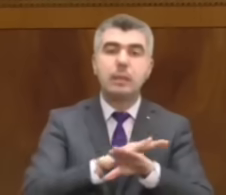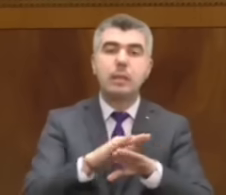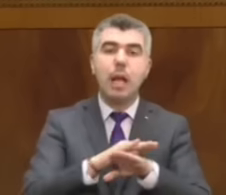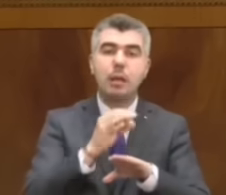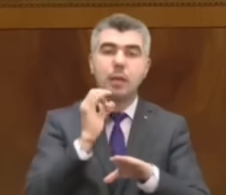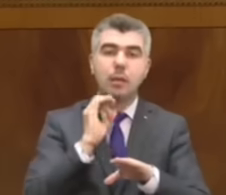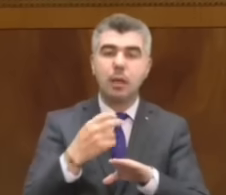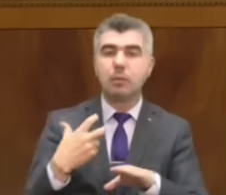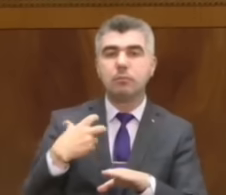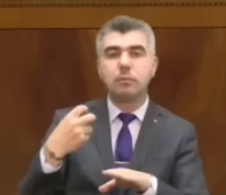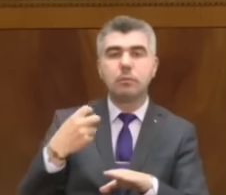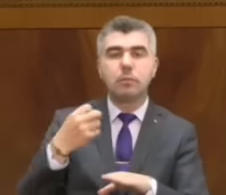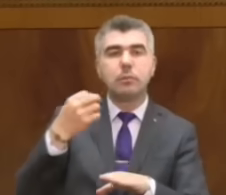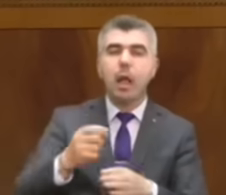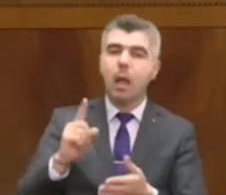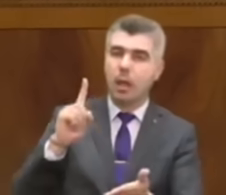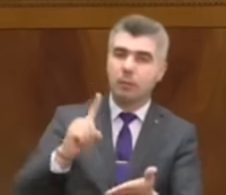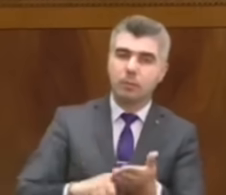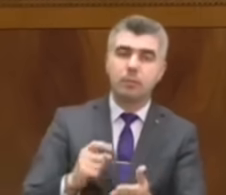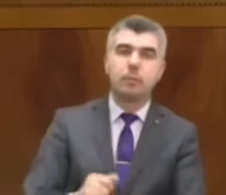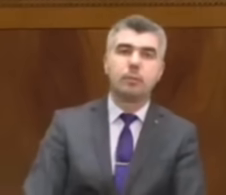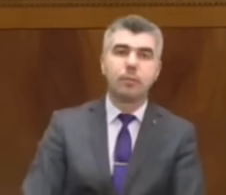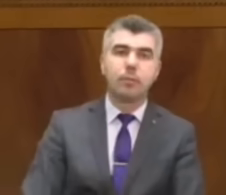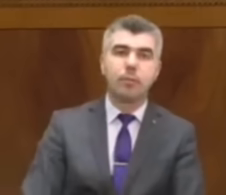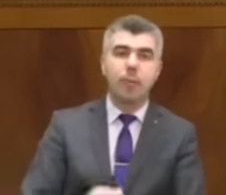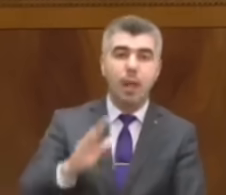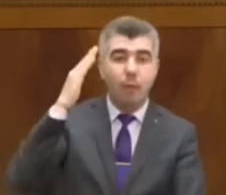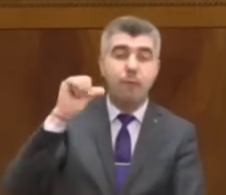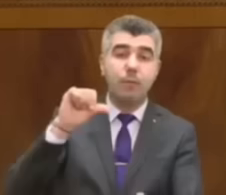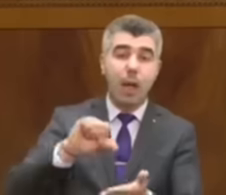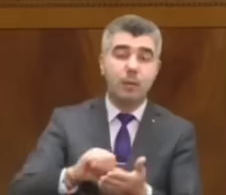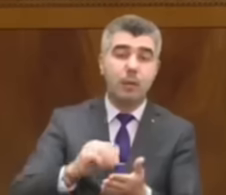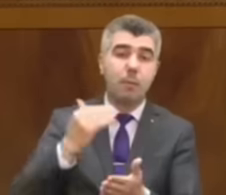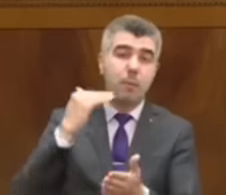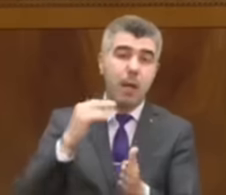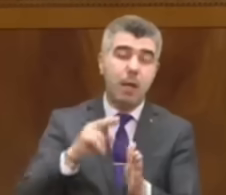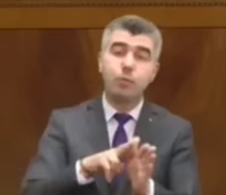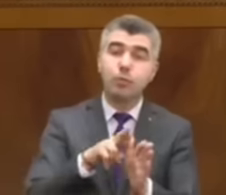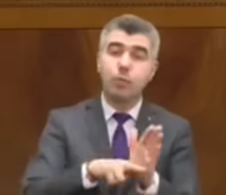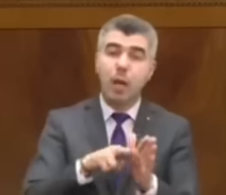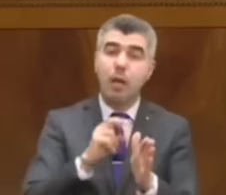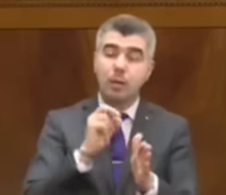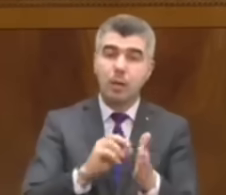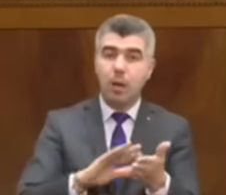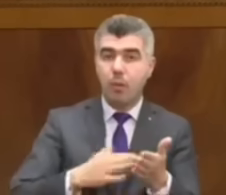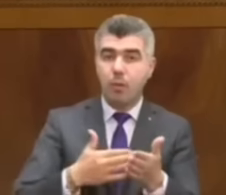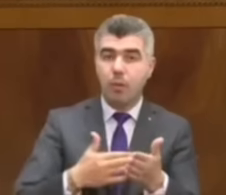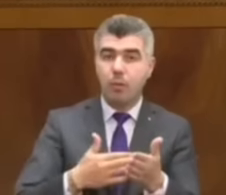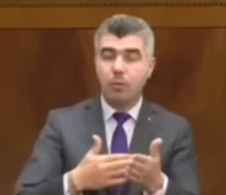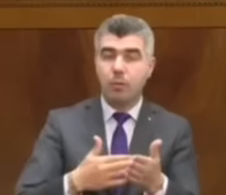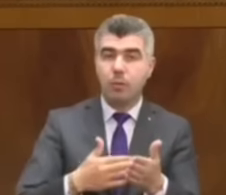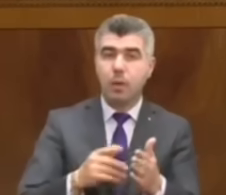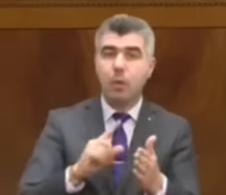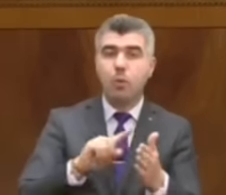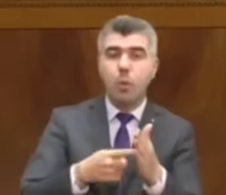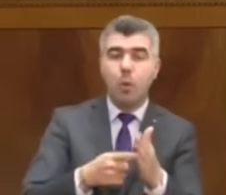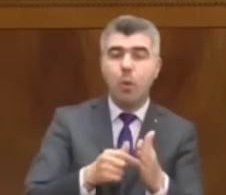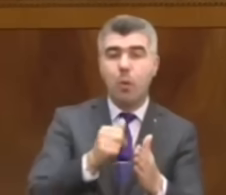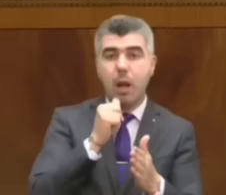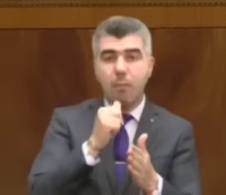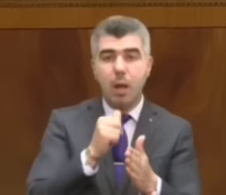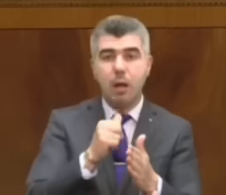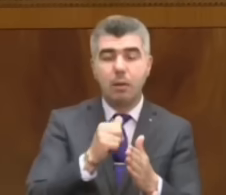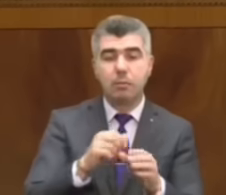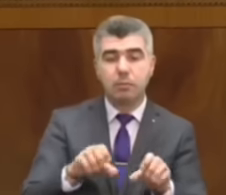الغير مشروع. جهات فاس مكناس تحتاج الى تجهيزات تحتيه وفوقيه، ماء، الكهرباء، التطهير، المناطق الخضراء،